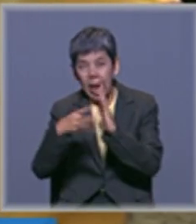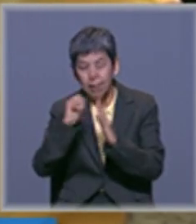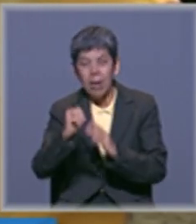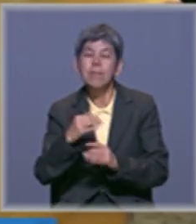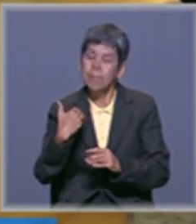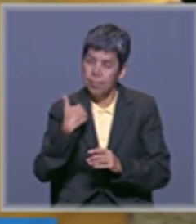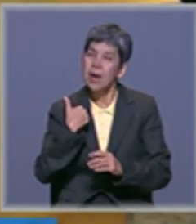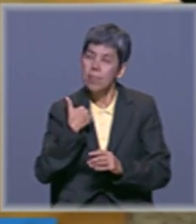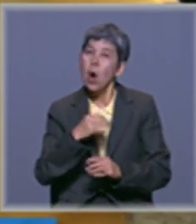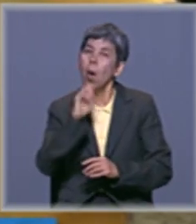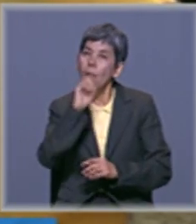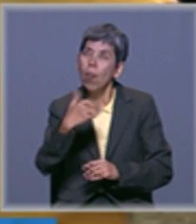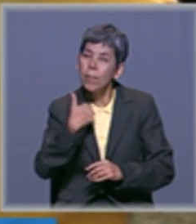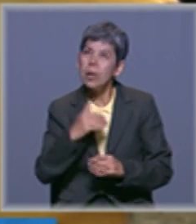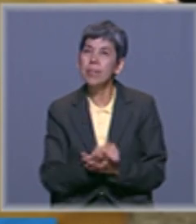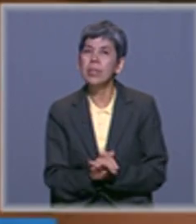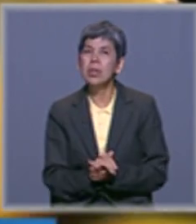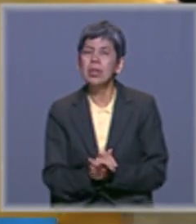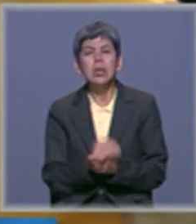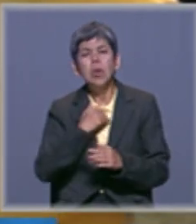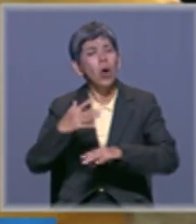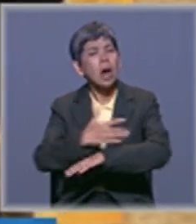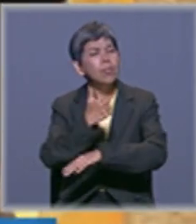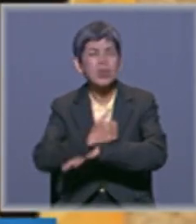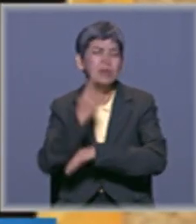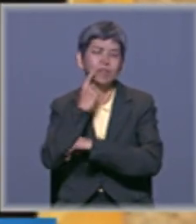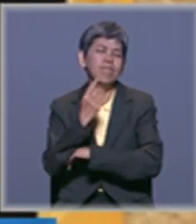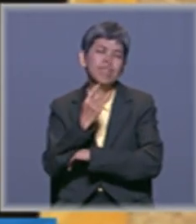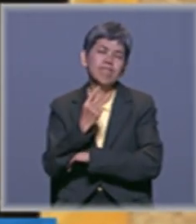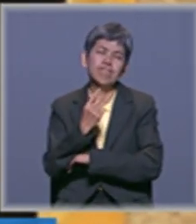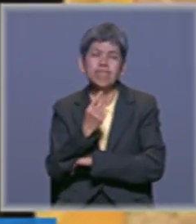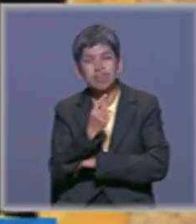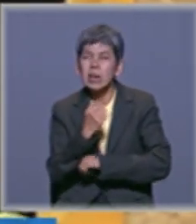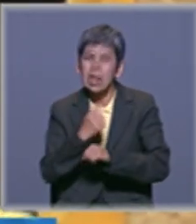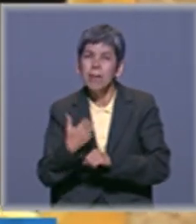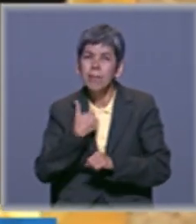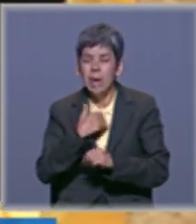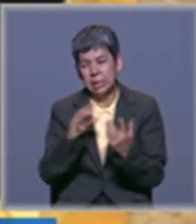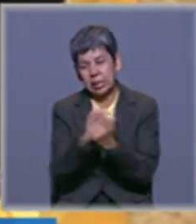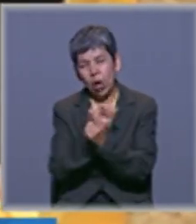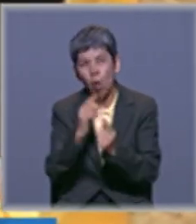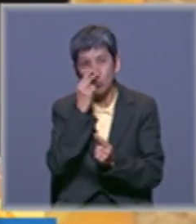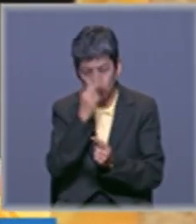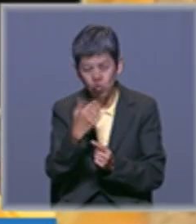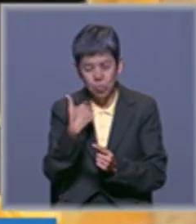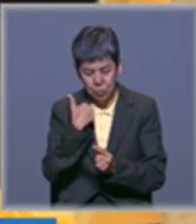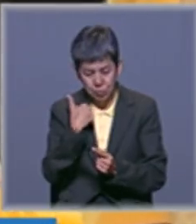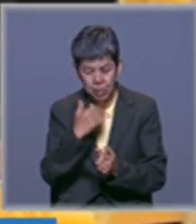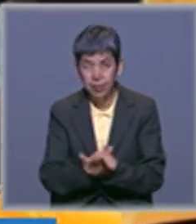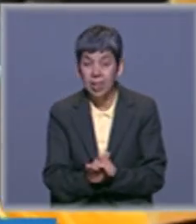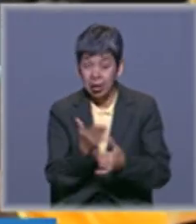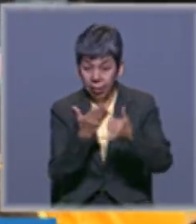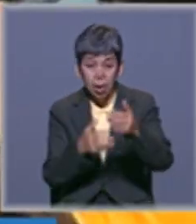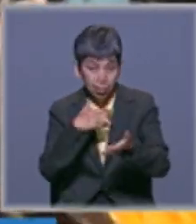ความเห็นไว้จะบอกว่าเป็นเรื่องการเมืองก็ไม่เชิงนะครับแต่ว่าก็เป็นเรื่องซึ่งสังคมจับตามองเพราะว่าท่าน